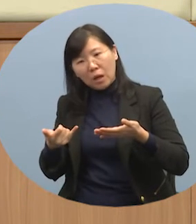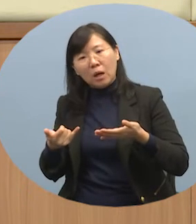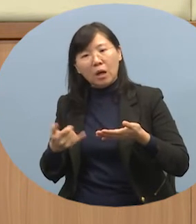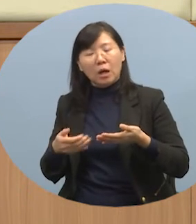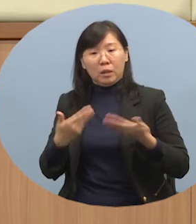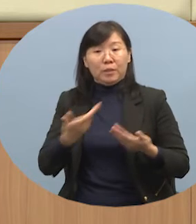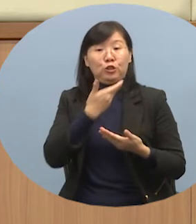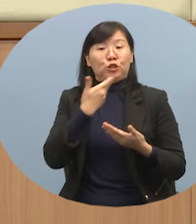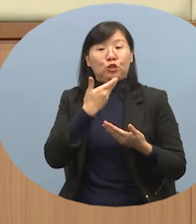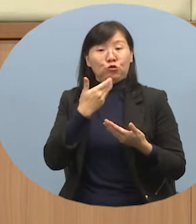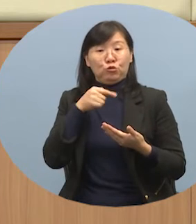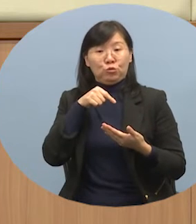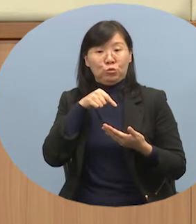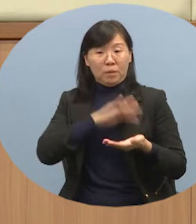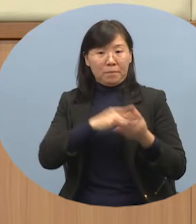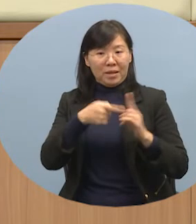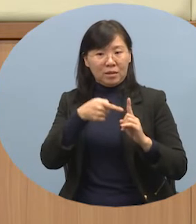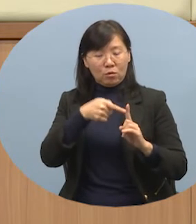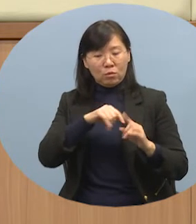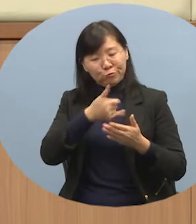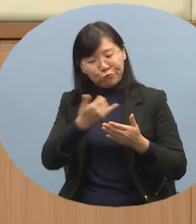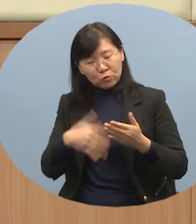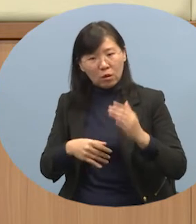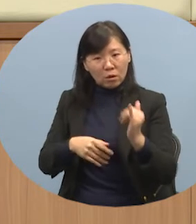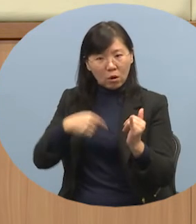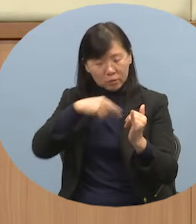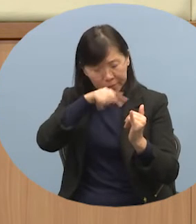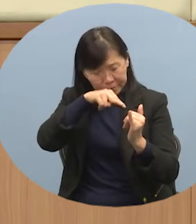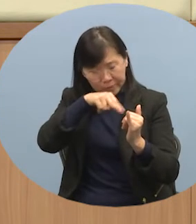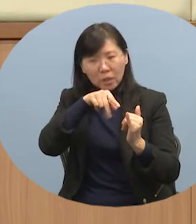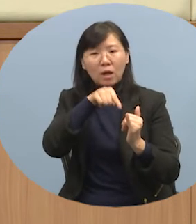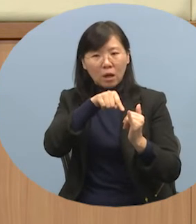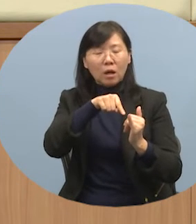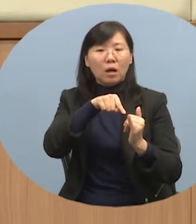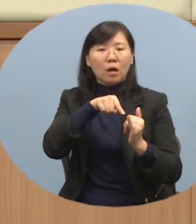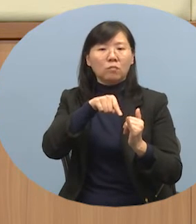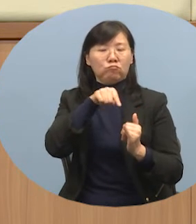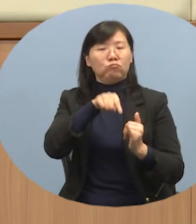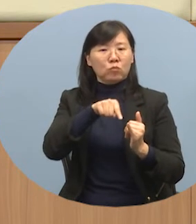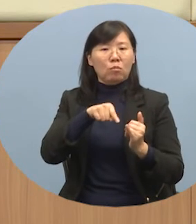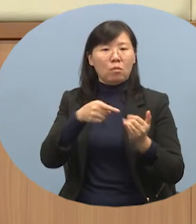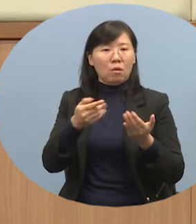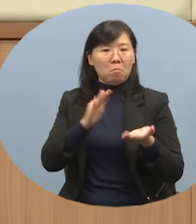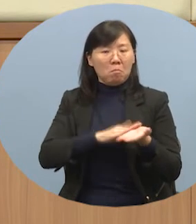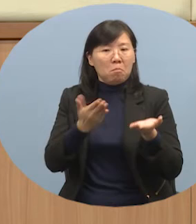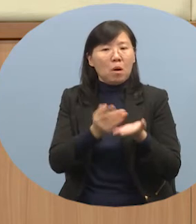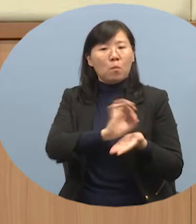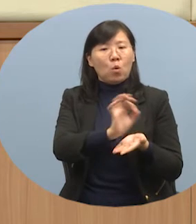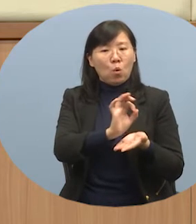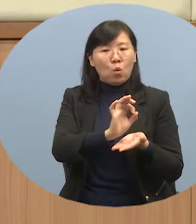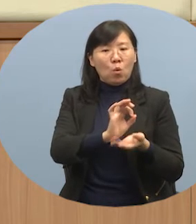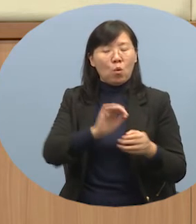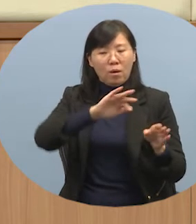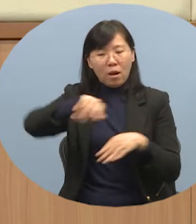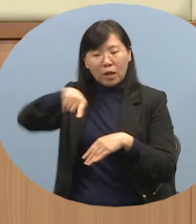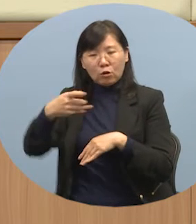去喺佢遺體嗰度咧攞咗個測試，咁都係陰性嘅。就另外有3名嘅病人咧，就已